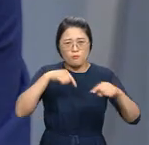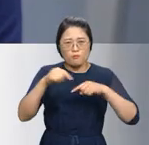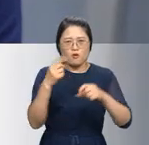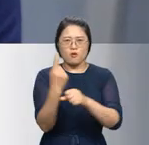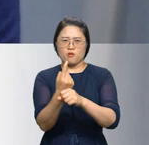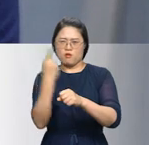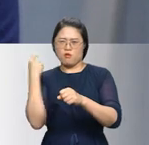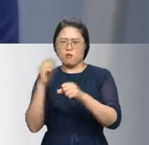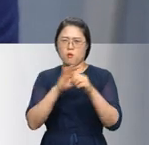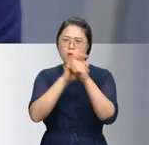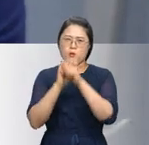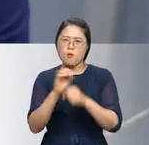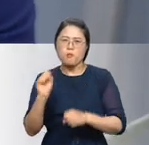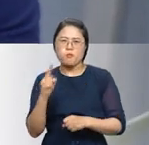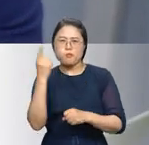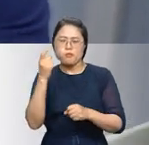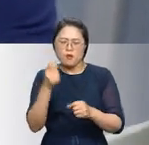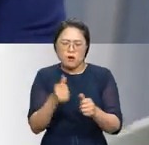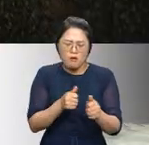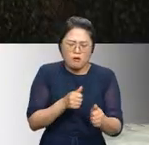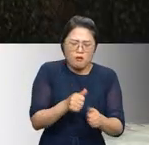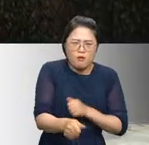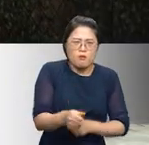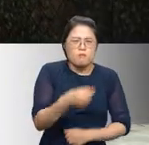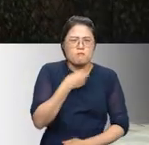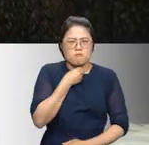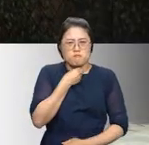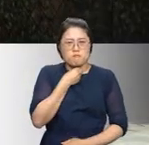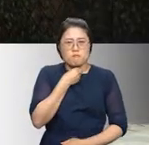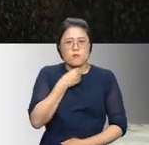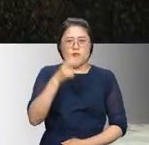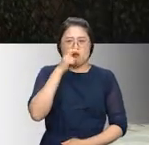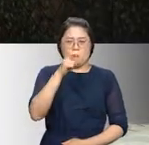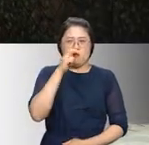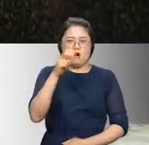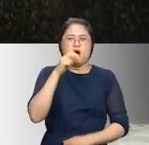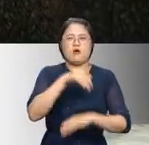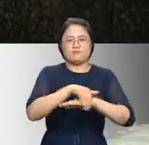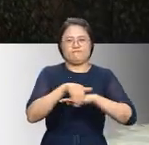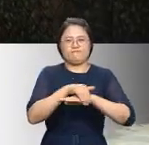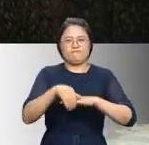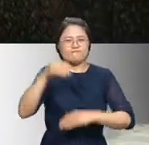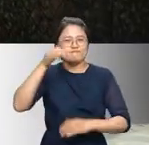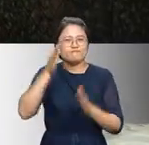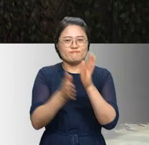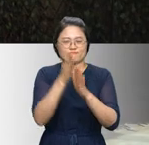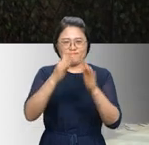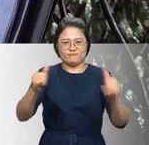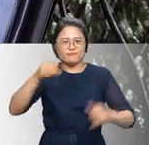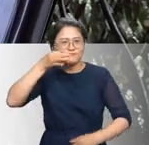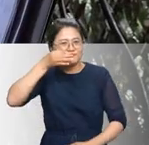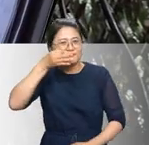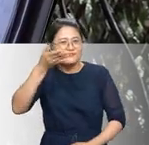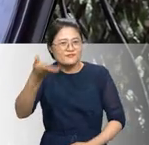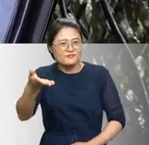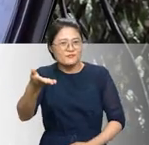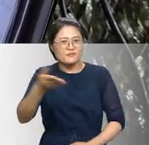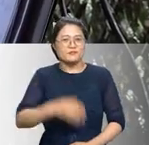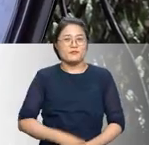있는 코로나19를 극복하고자 하는 소망을 담아 이번 합창공연을 기획해 시민들에게 선보이게 됐다고